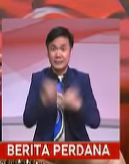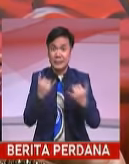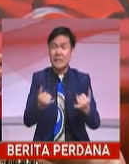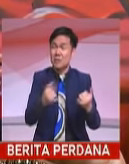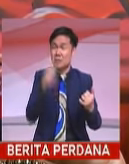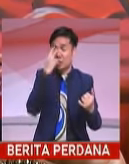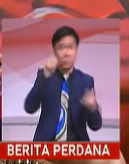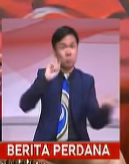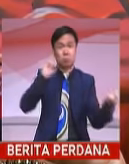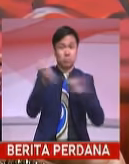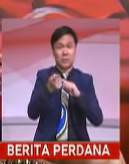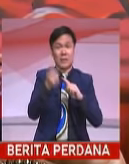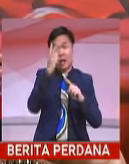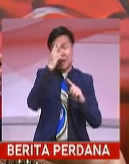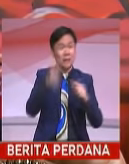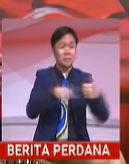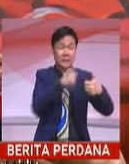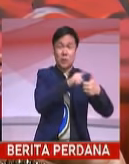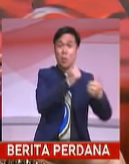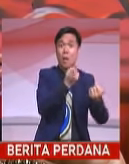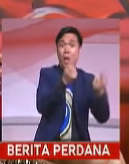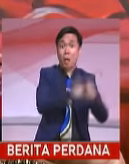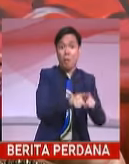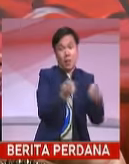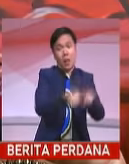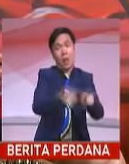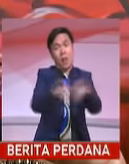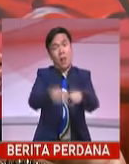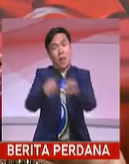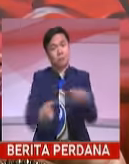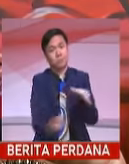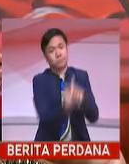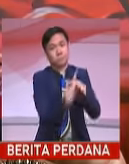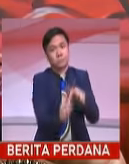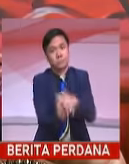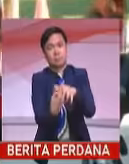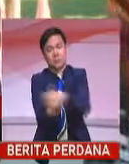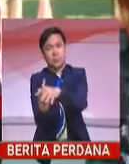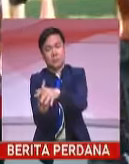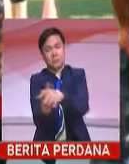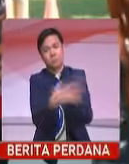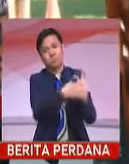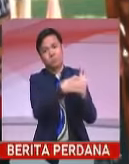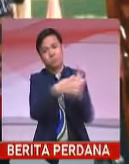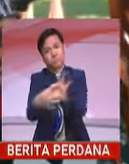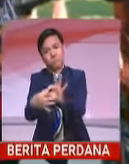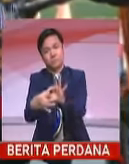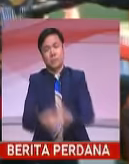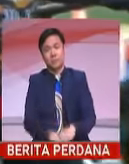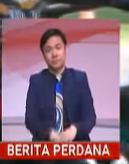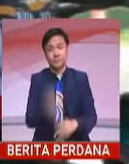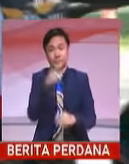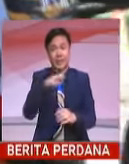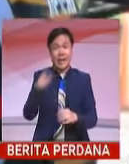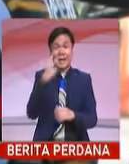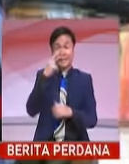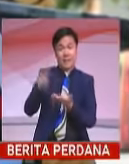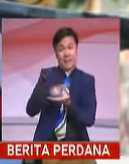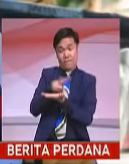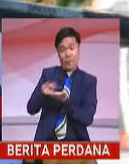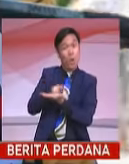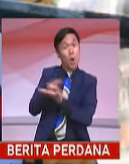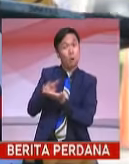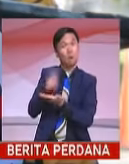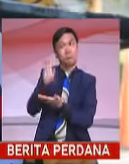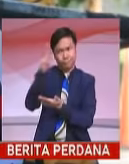effect, a domino effect. Satu benda semua dia berkait rapat. Tambah beliau, video yang dimuat naik akan